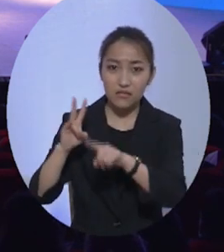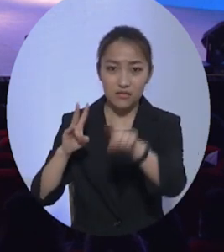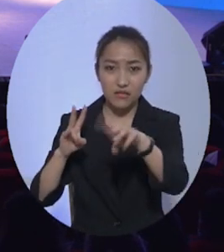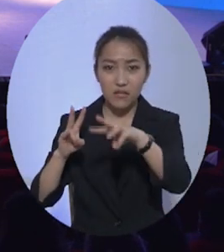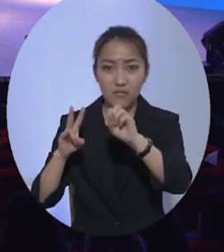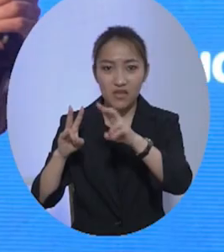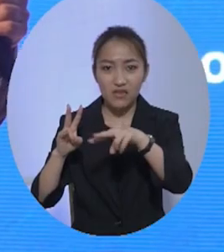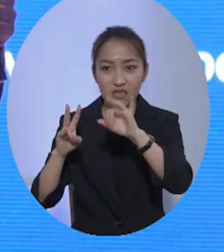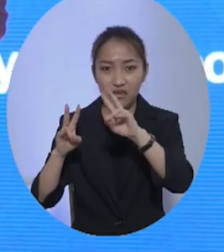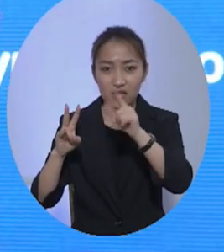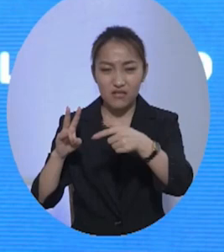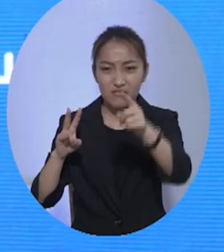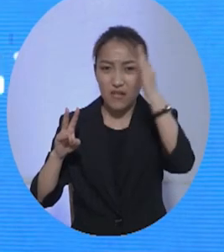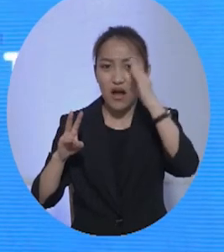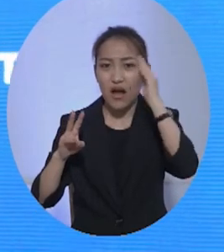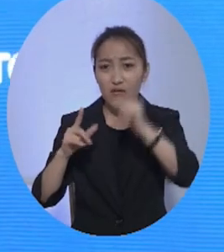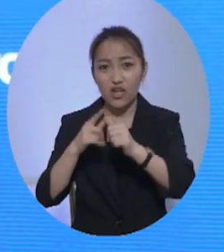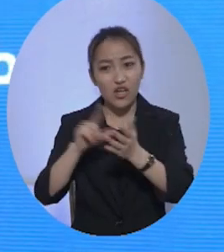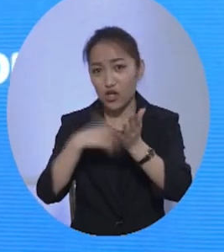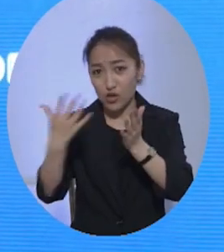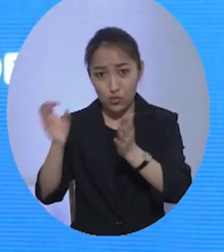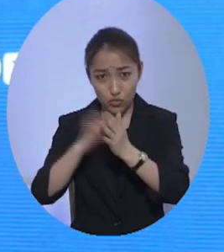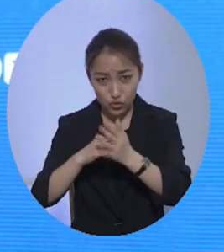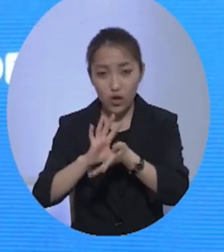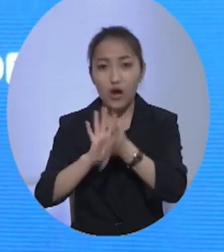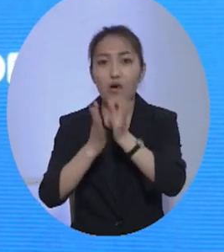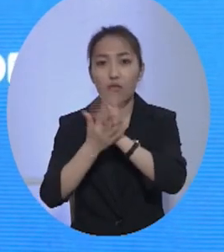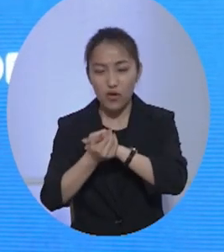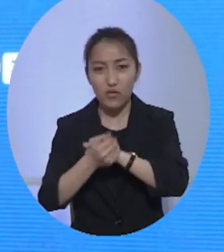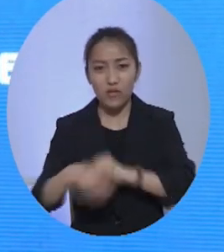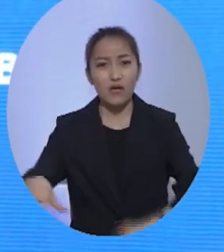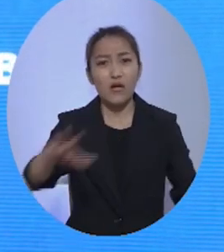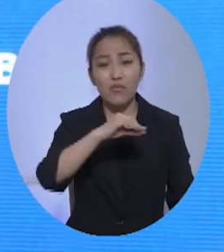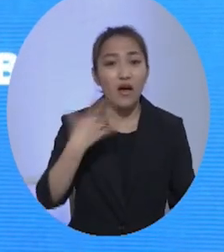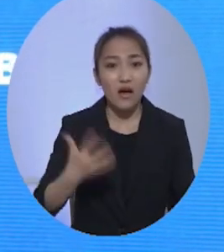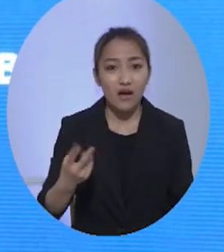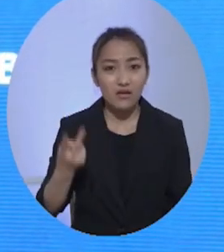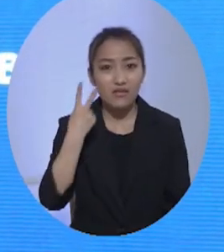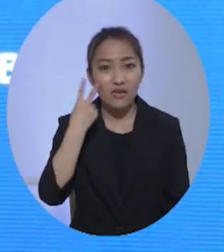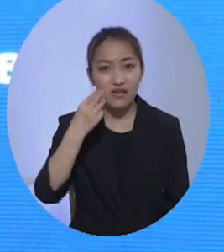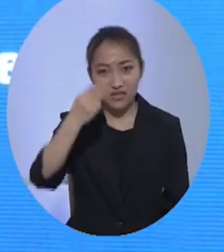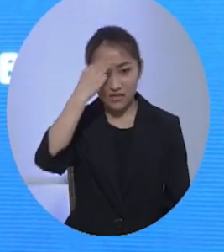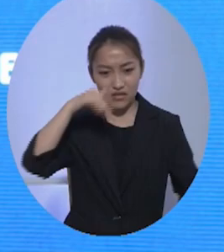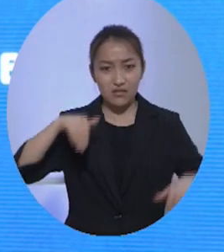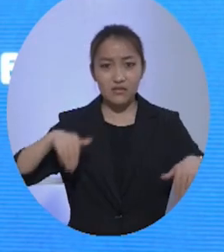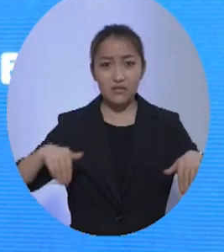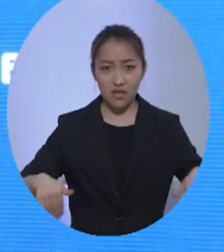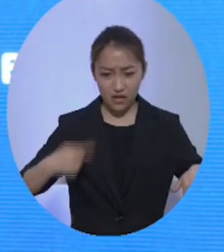байсан. Тэгвэл мянганы ноёнуудыг дуртагтаа Чингис хаан хамгийн түрүүнд минлэг эцгийг дуудаж байгаа.